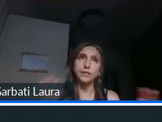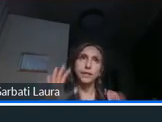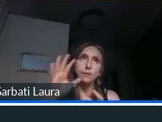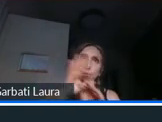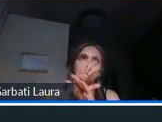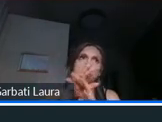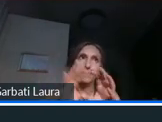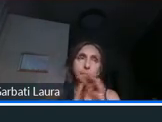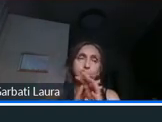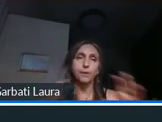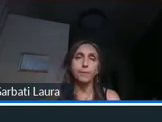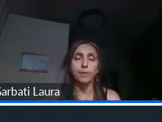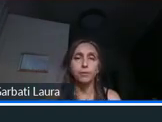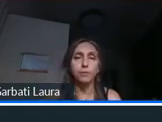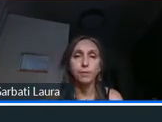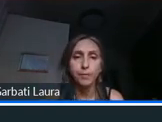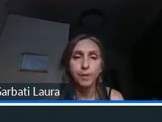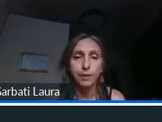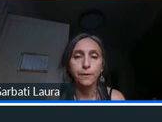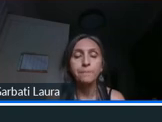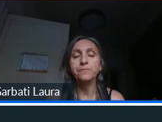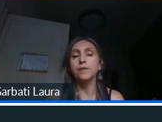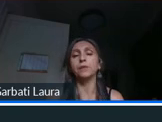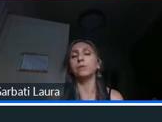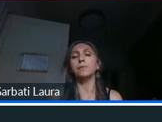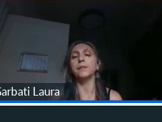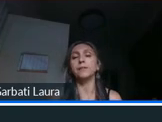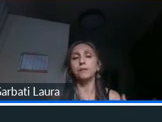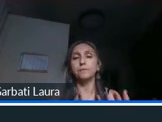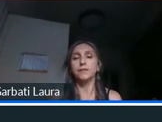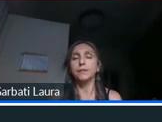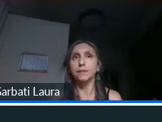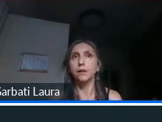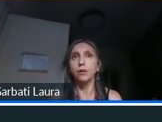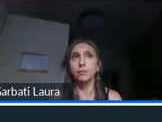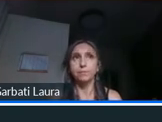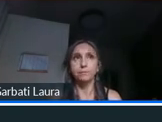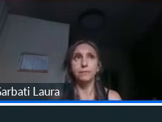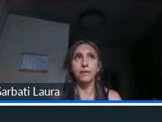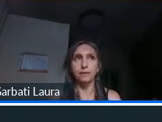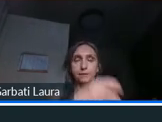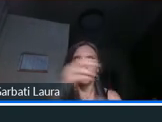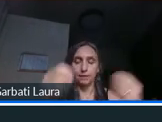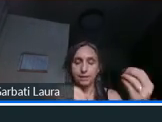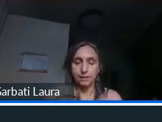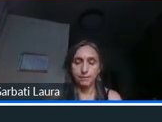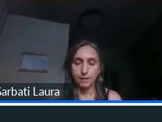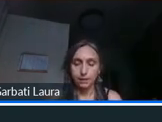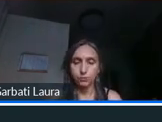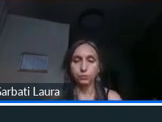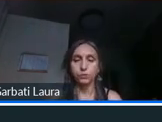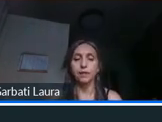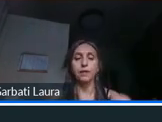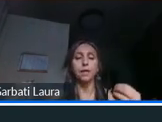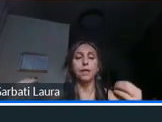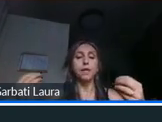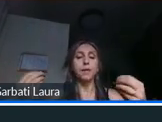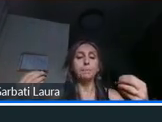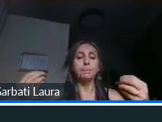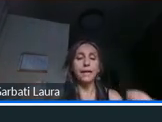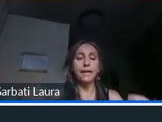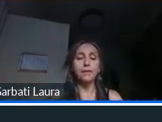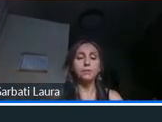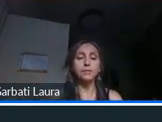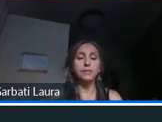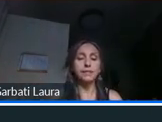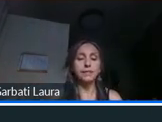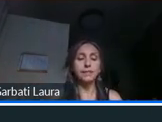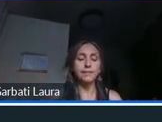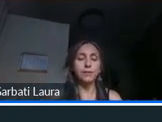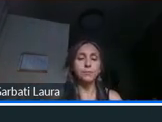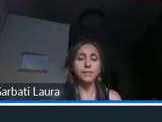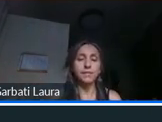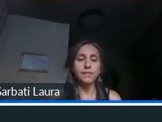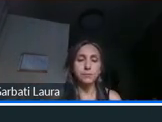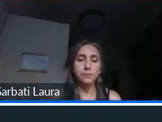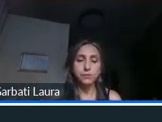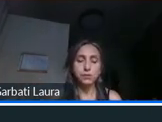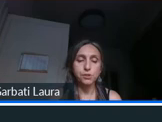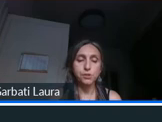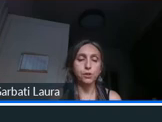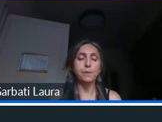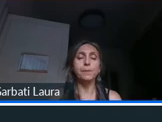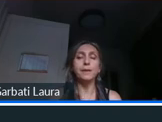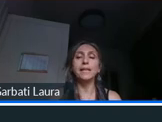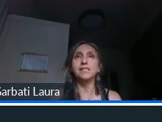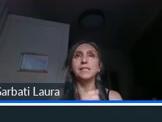titolo e a geometria un po' sovrapponibile, un po' meno, naturalmente non vi tedierò a descriverle tutte, parlano di dati che vanno